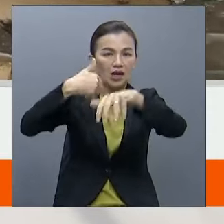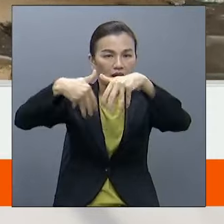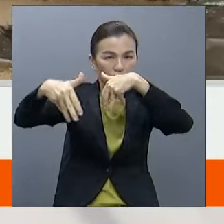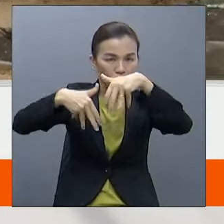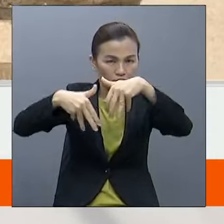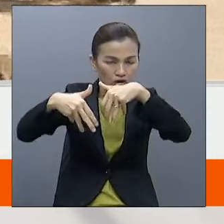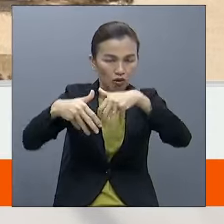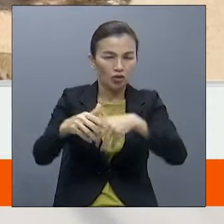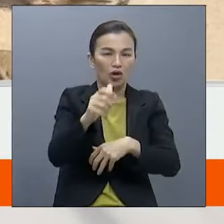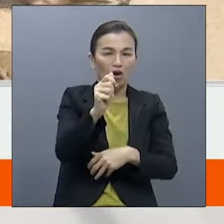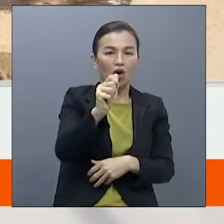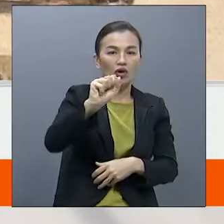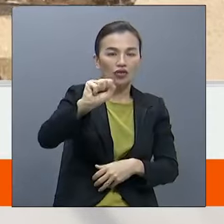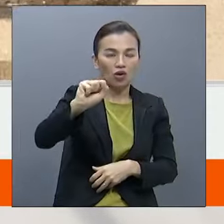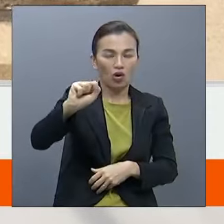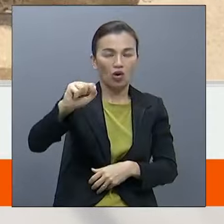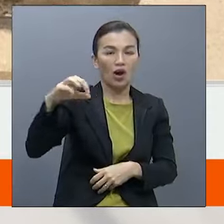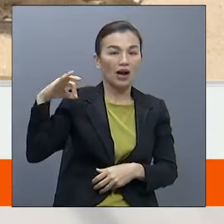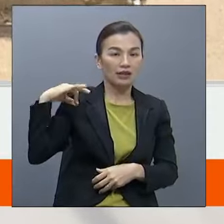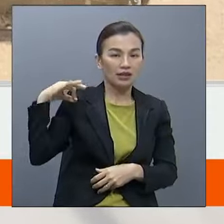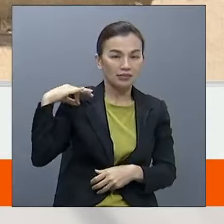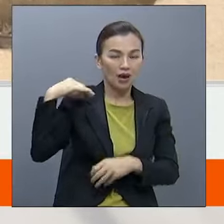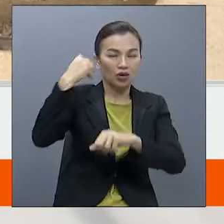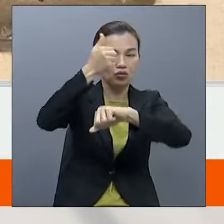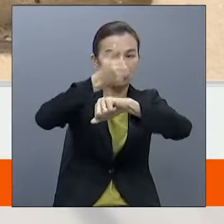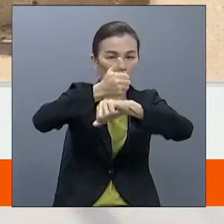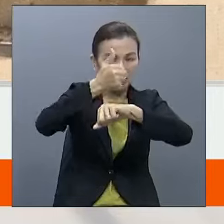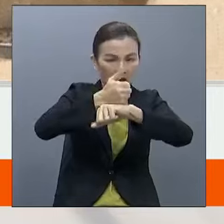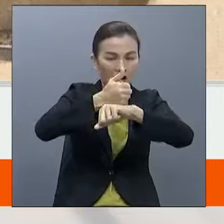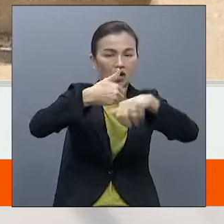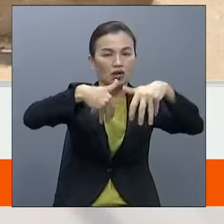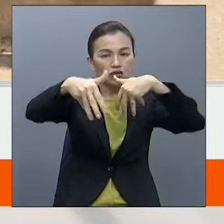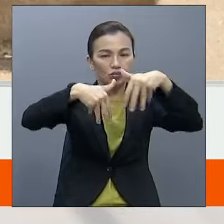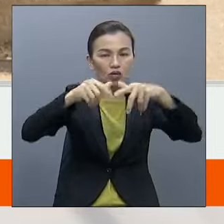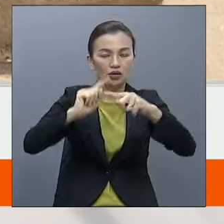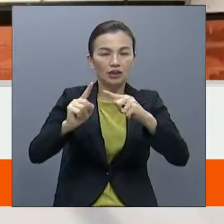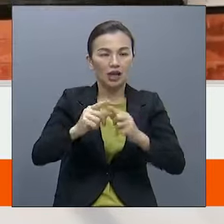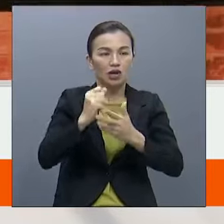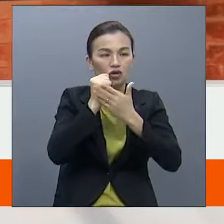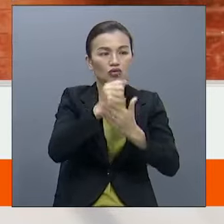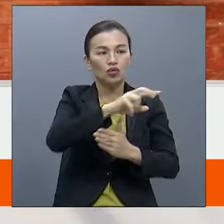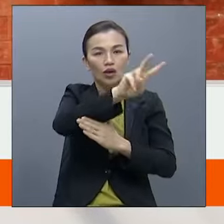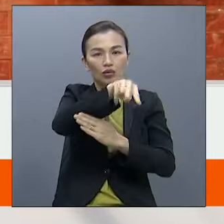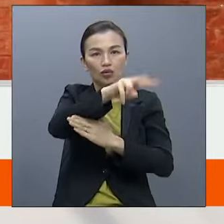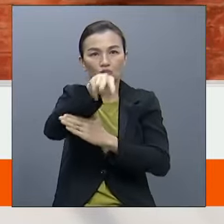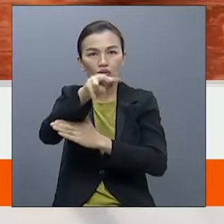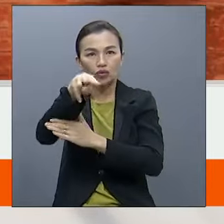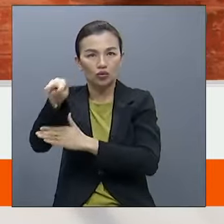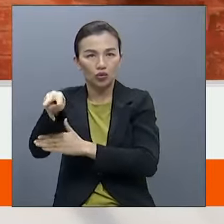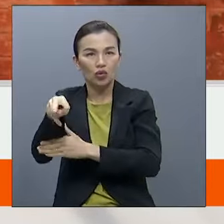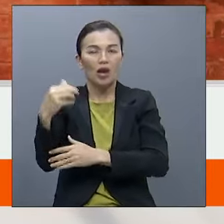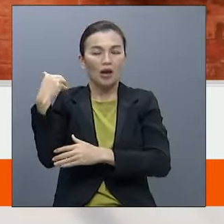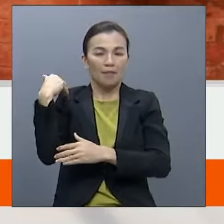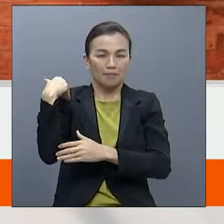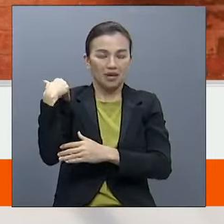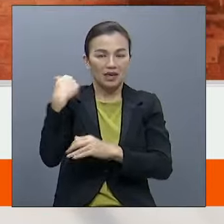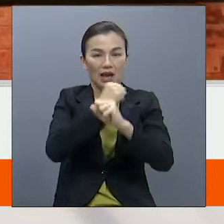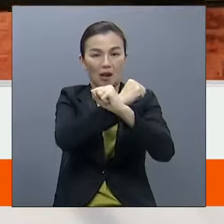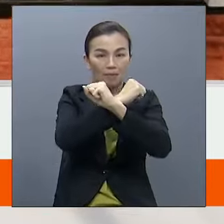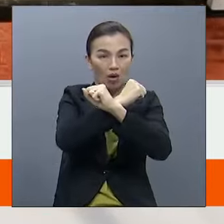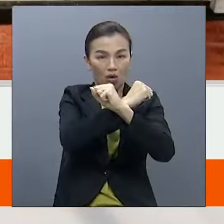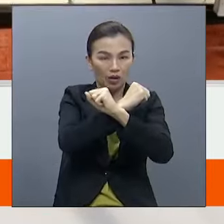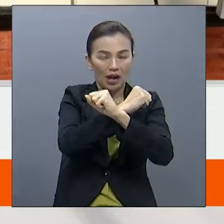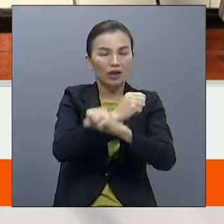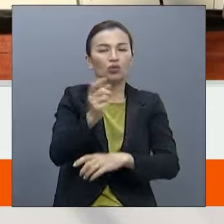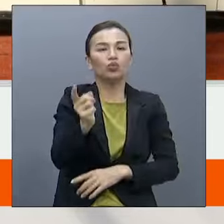อส.ผู้ใหญ่บ้านกำลังให้ช่วยกันดูแลเป็นหูเป็นตา ะ นะครับซึ่งตรงนี้เราก็มีการป้องกันเตรียมการอยู่อย่างอยู่ตลอดเวลา